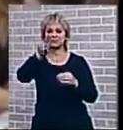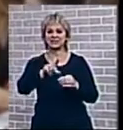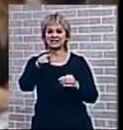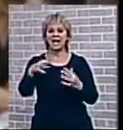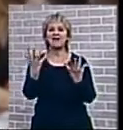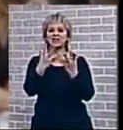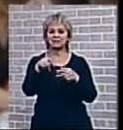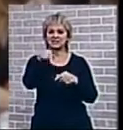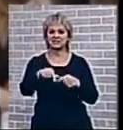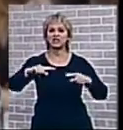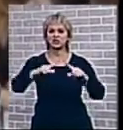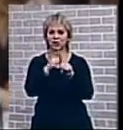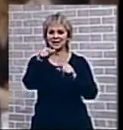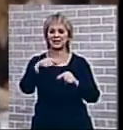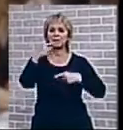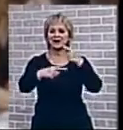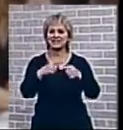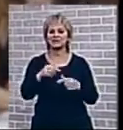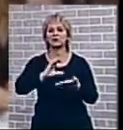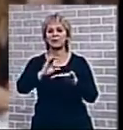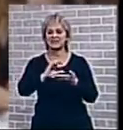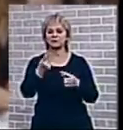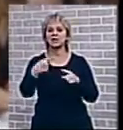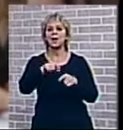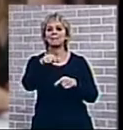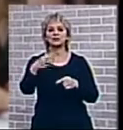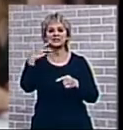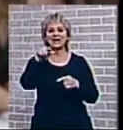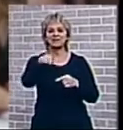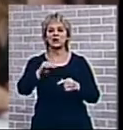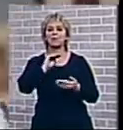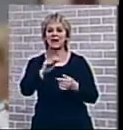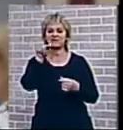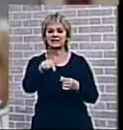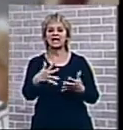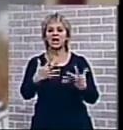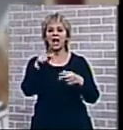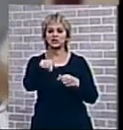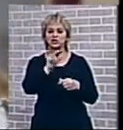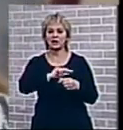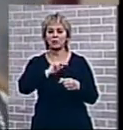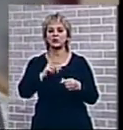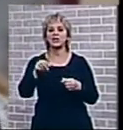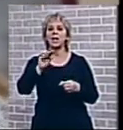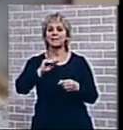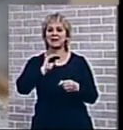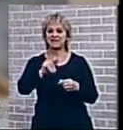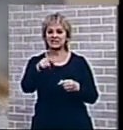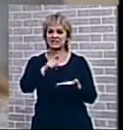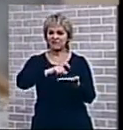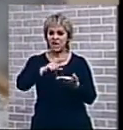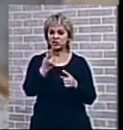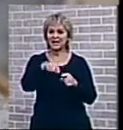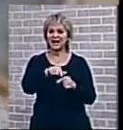специальности автоматизация технологических процессов и производств, потому что это современная профессия. И, конечно, рабочая профессия это